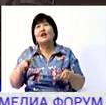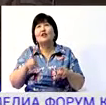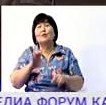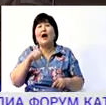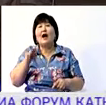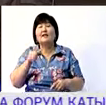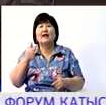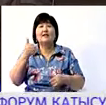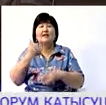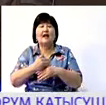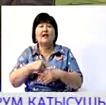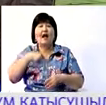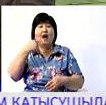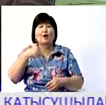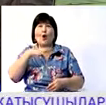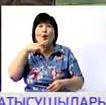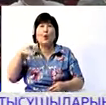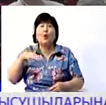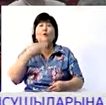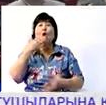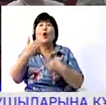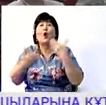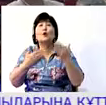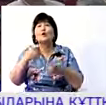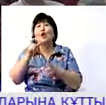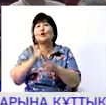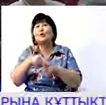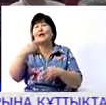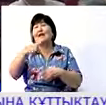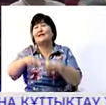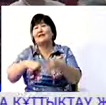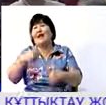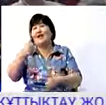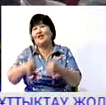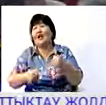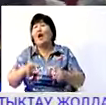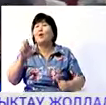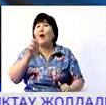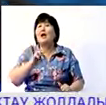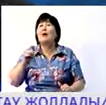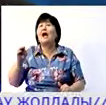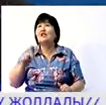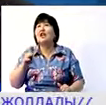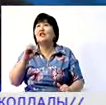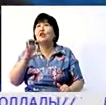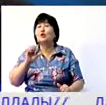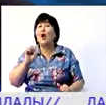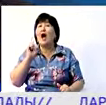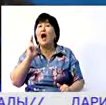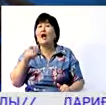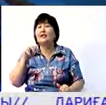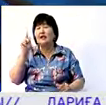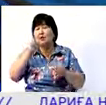ақындар сахнада ауыз ашып, көпшіліктің сұрауына орай сөз сайысын жалғады. Балғынбек пен Жандарбек Жетісу ақындық